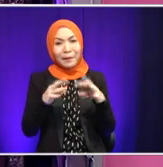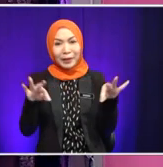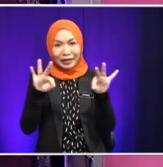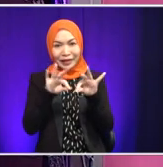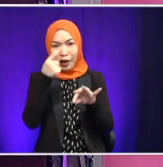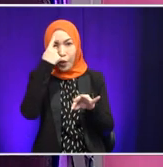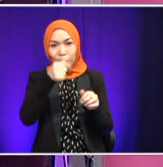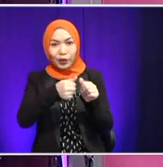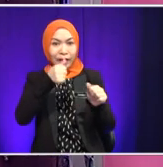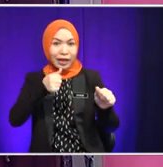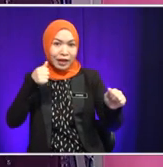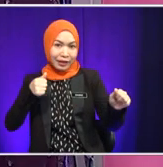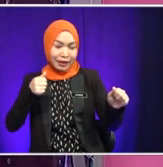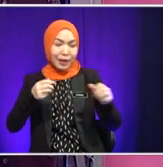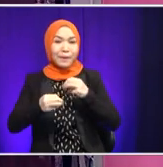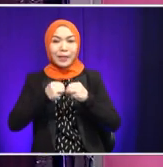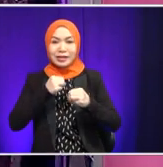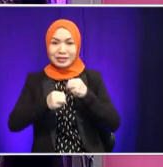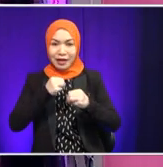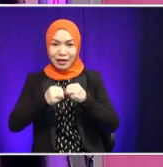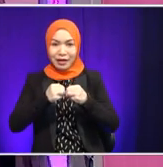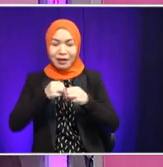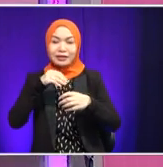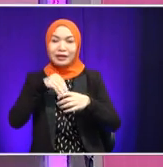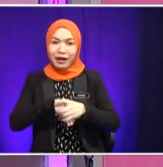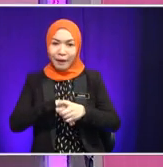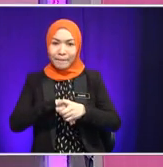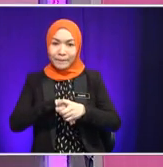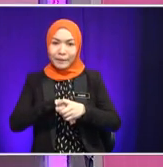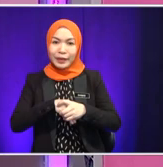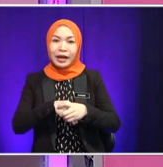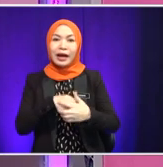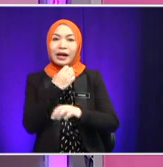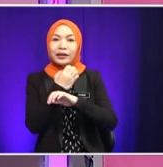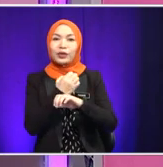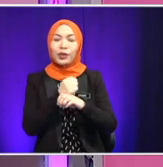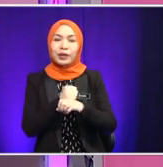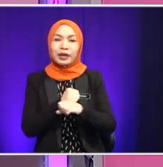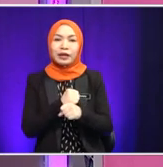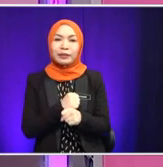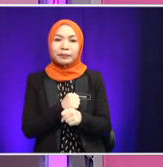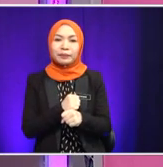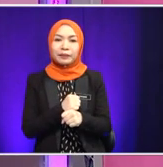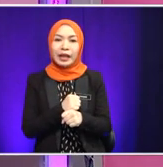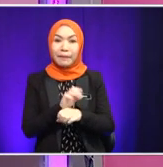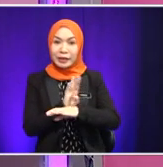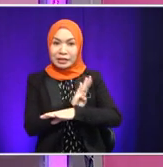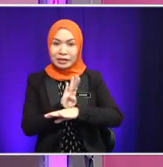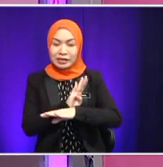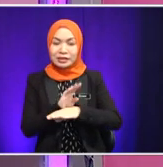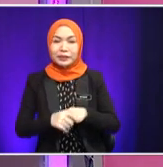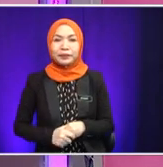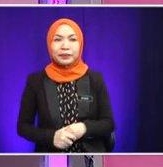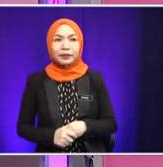mengungkapkan kestabilan ekonomi kita ya seterusnya meningkatkan Image kita pergi menarik ramai